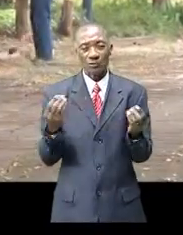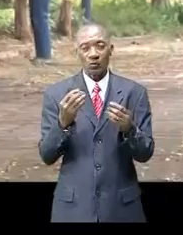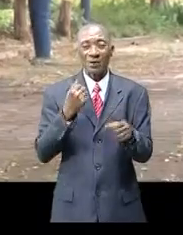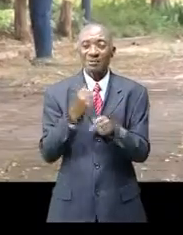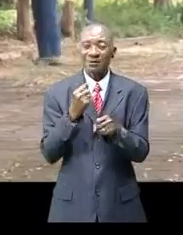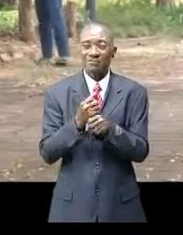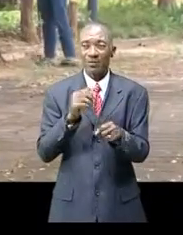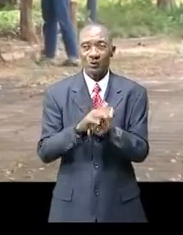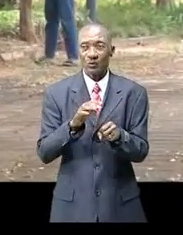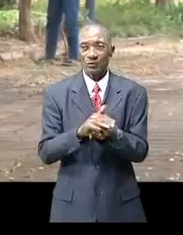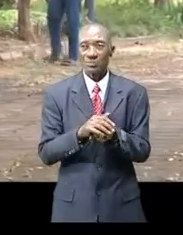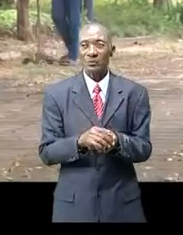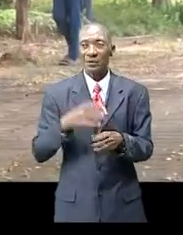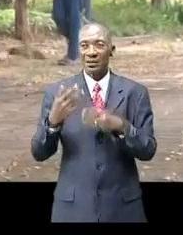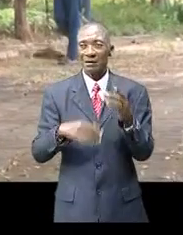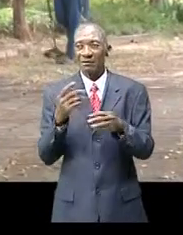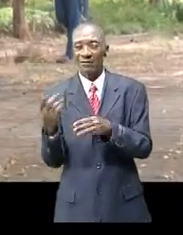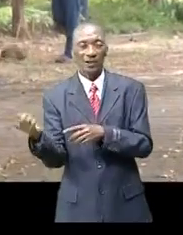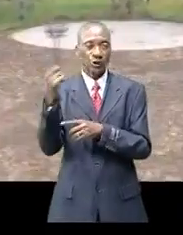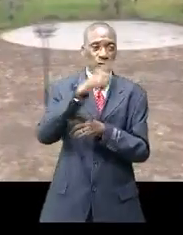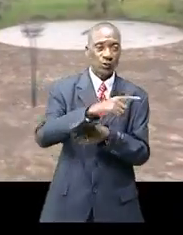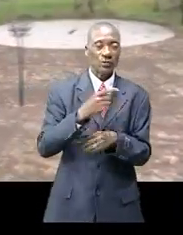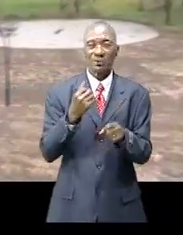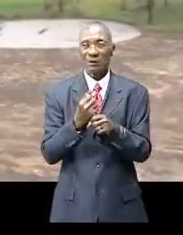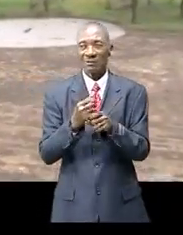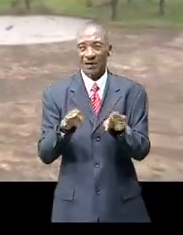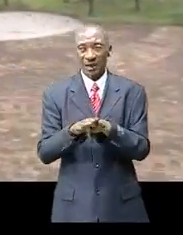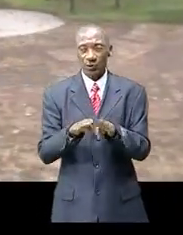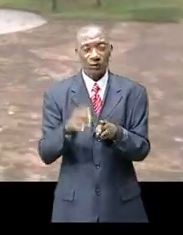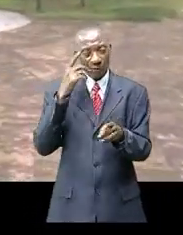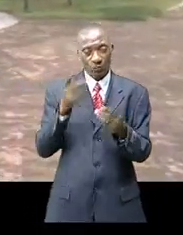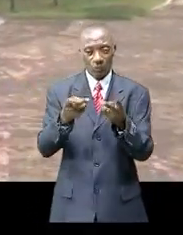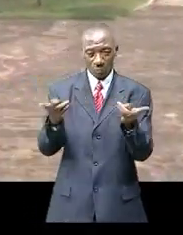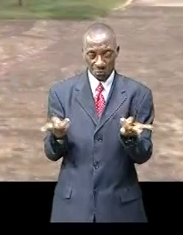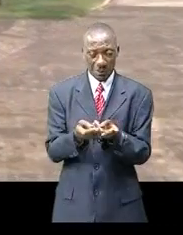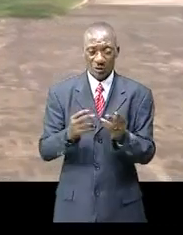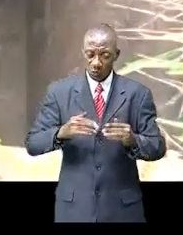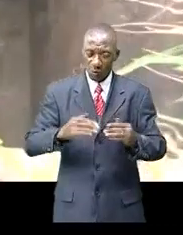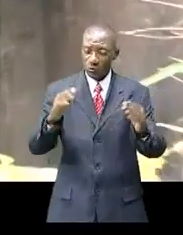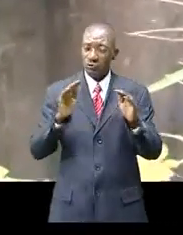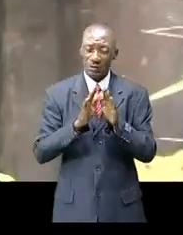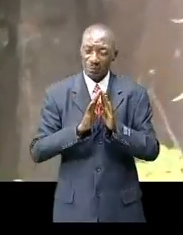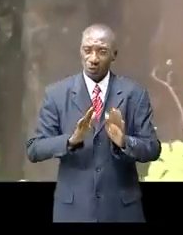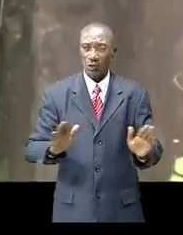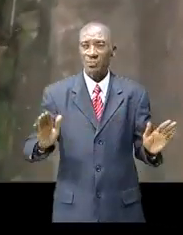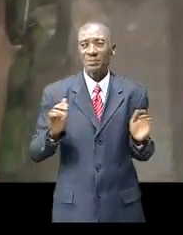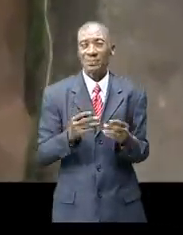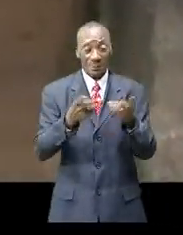pas. Il travaille jour et nuit pour maintenir la beauté de ce site historique, pour ne pas dire